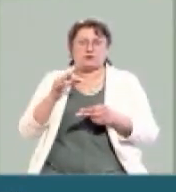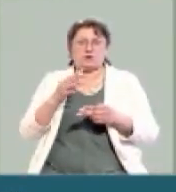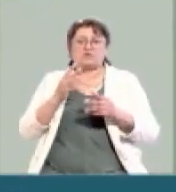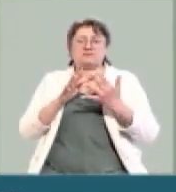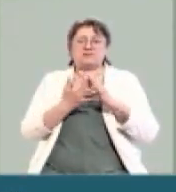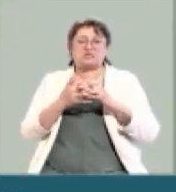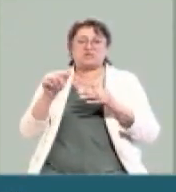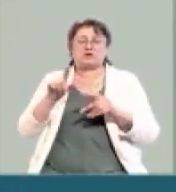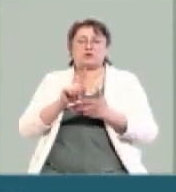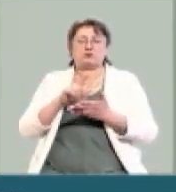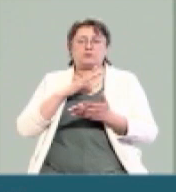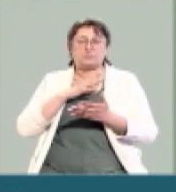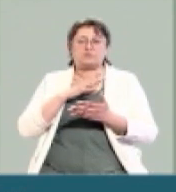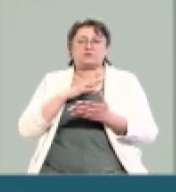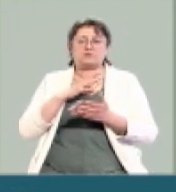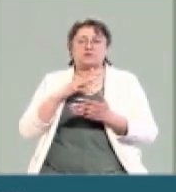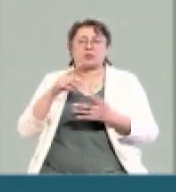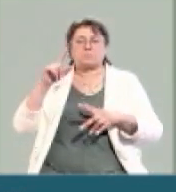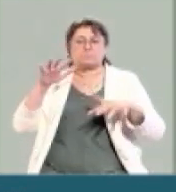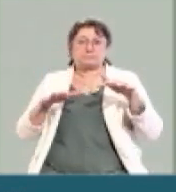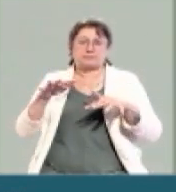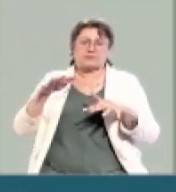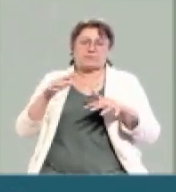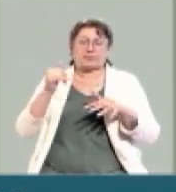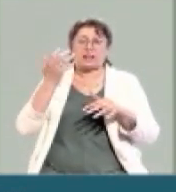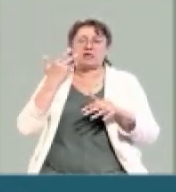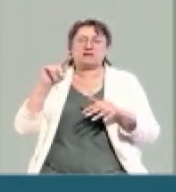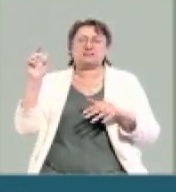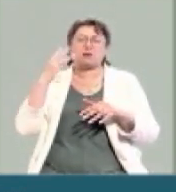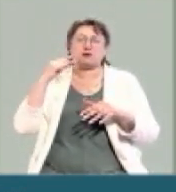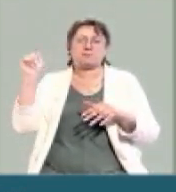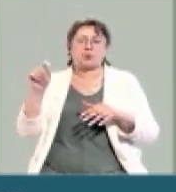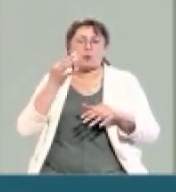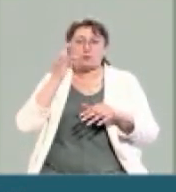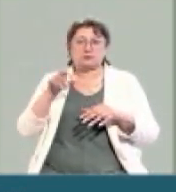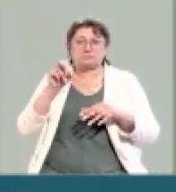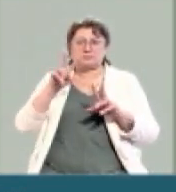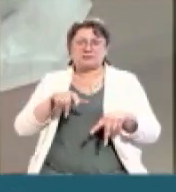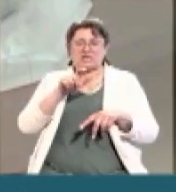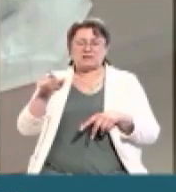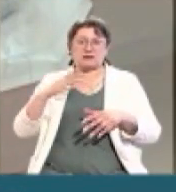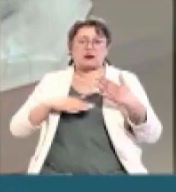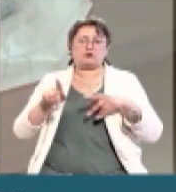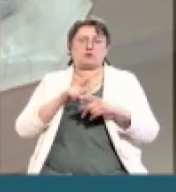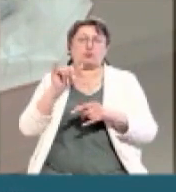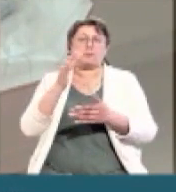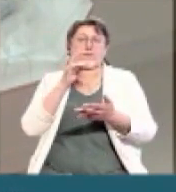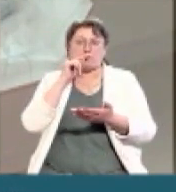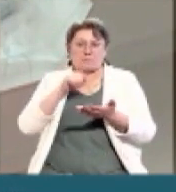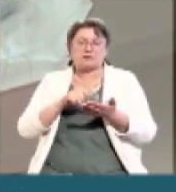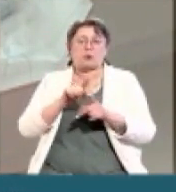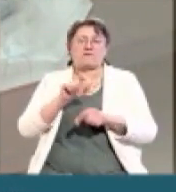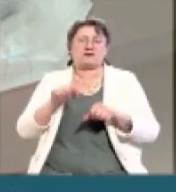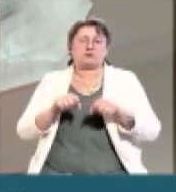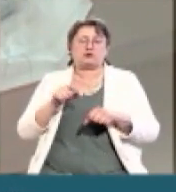ауыл медицинасы әлде қалай болады деп екі ойлы болып жүрсе керек. Ал Алматыдан тәжірибелі маман келеді дегенде, мұндай мүмкіндікке